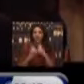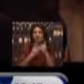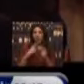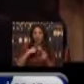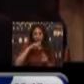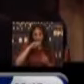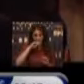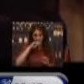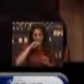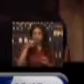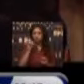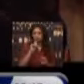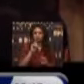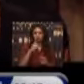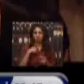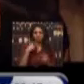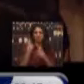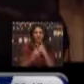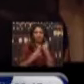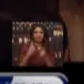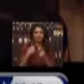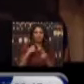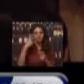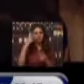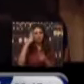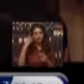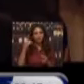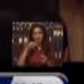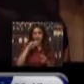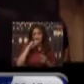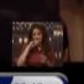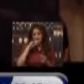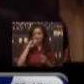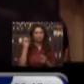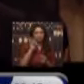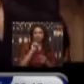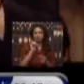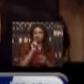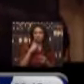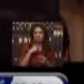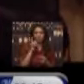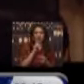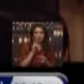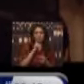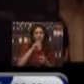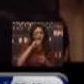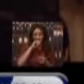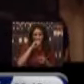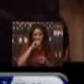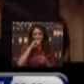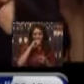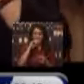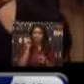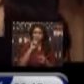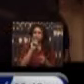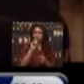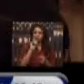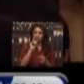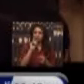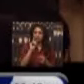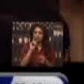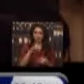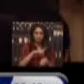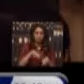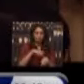ما تندمت ومعرفش الندم. ندم دي كلمة مش في القاموس بتاعي خالص. ندم ده